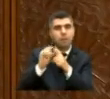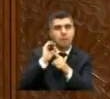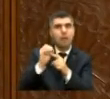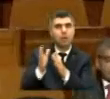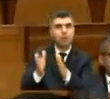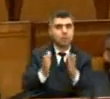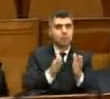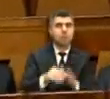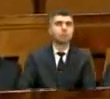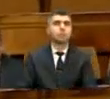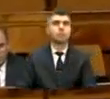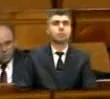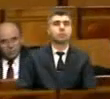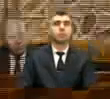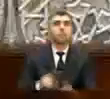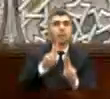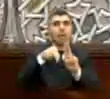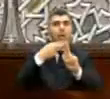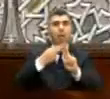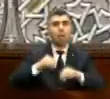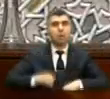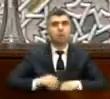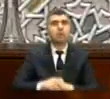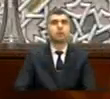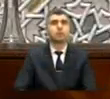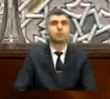المكتسبات. جواب سيد الوزير.